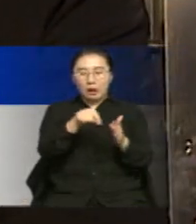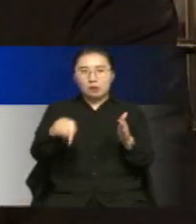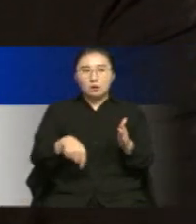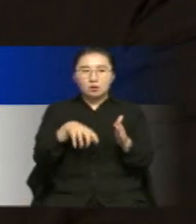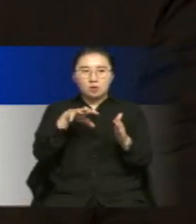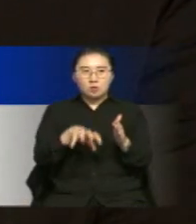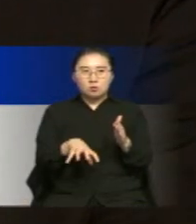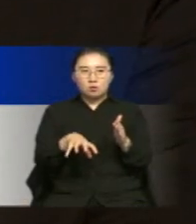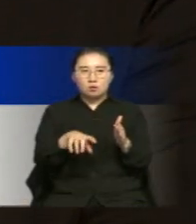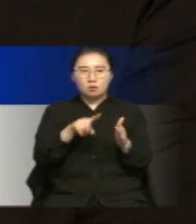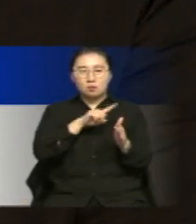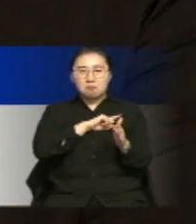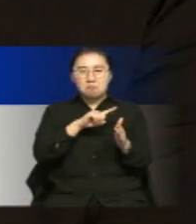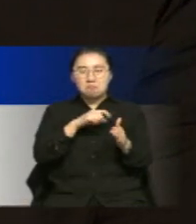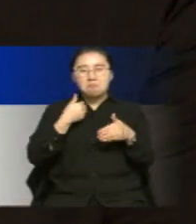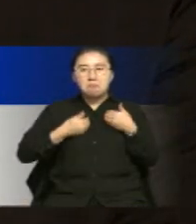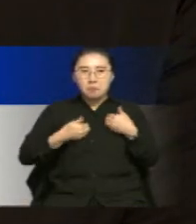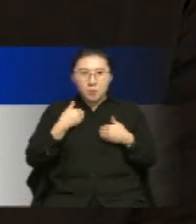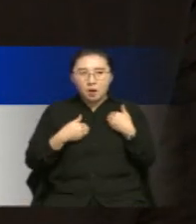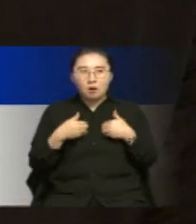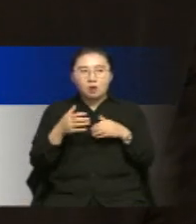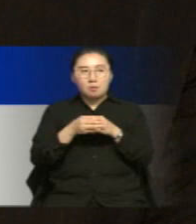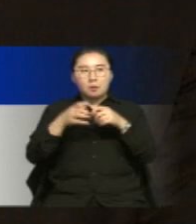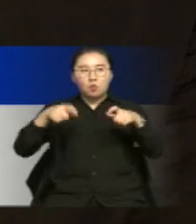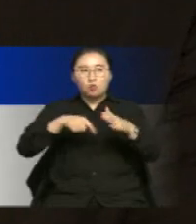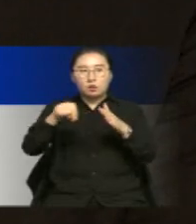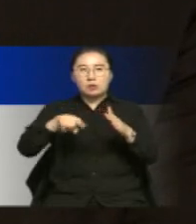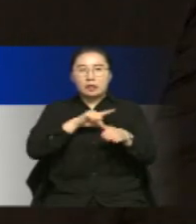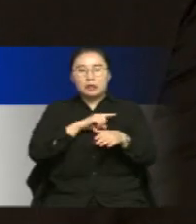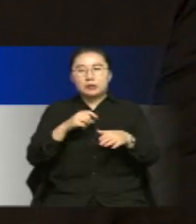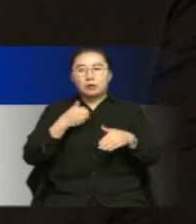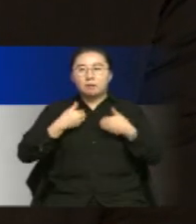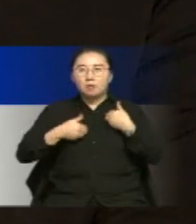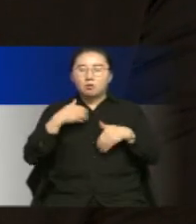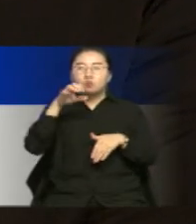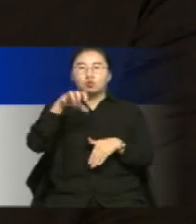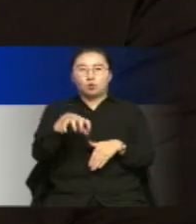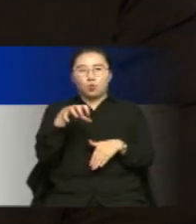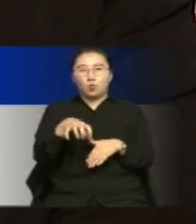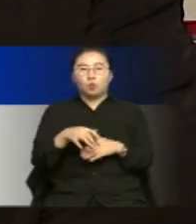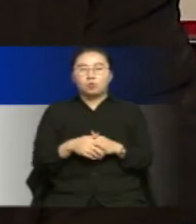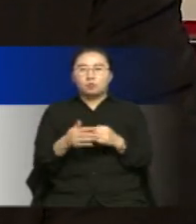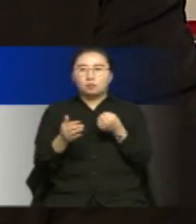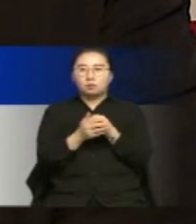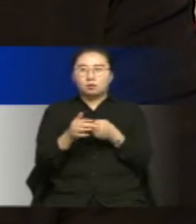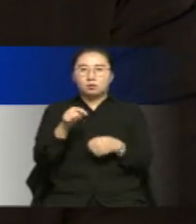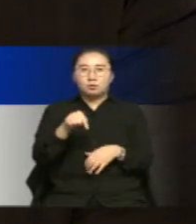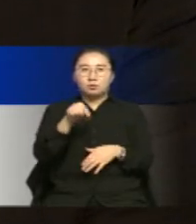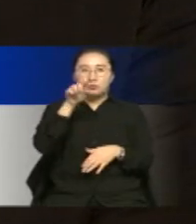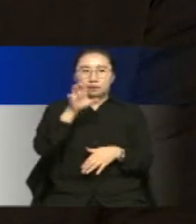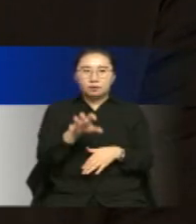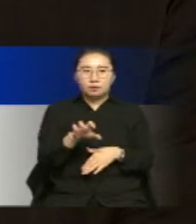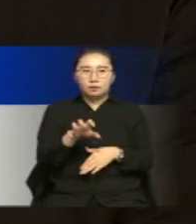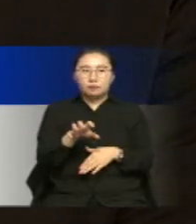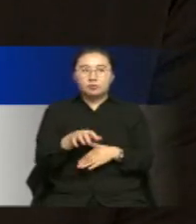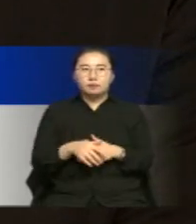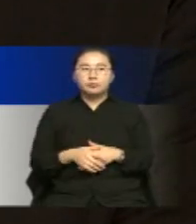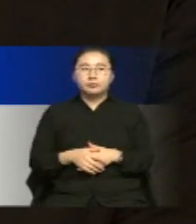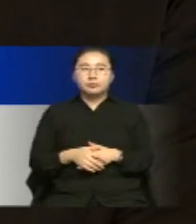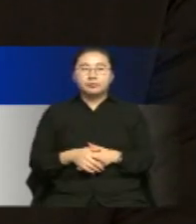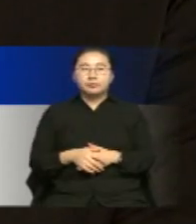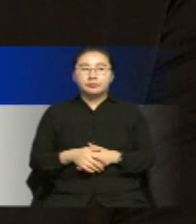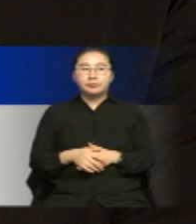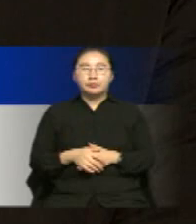중에서도 굉장히 붐비고 특히 마포구 내에서는 제일 바쁜 곳입니다. 그렇기